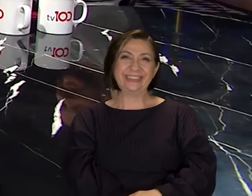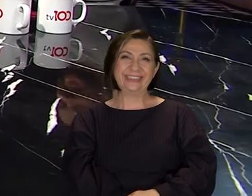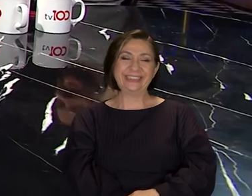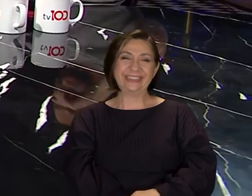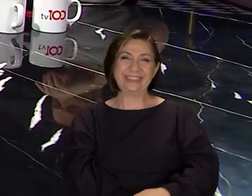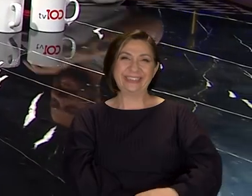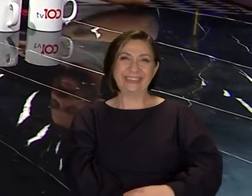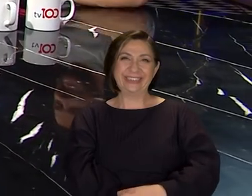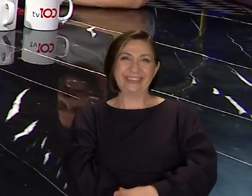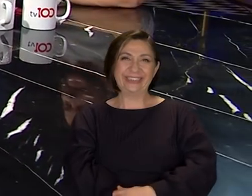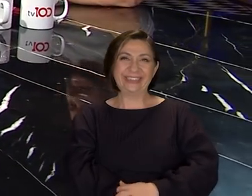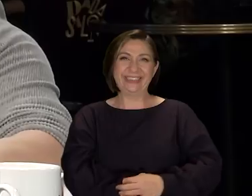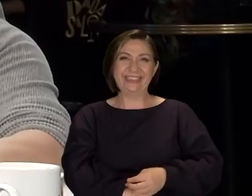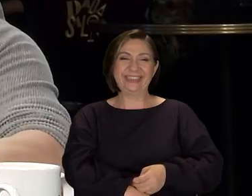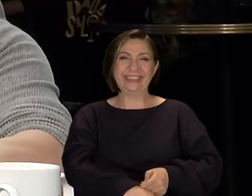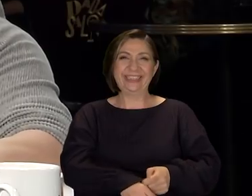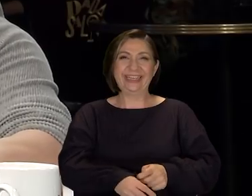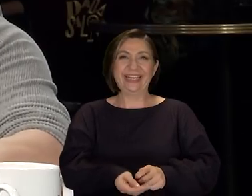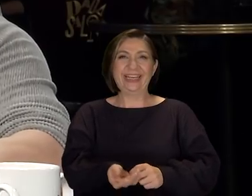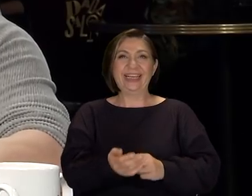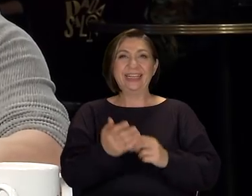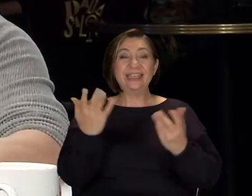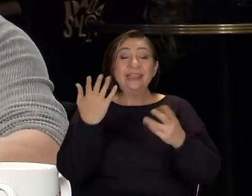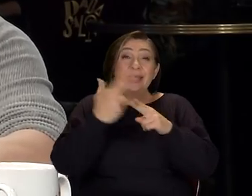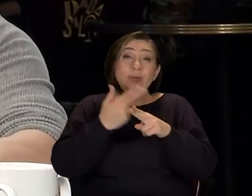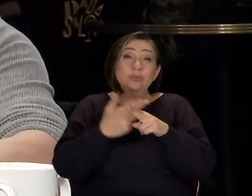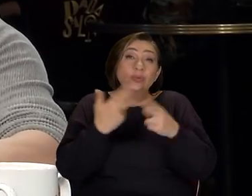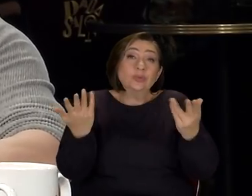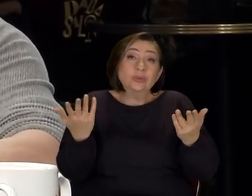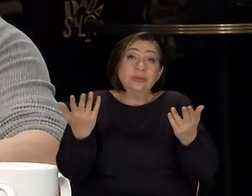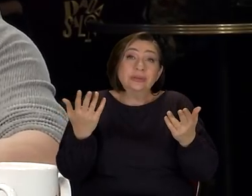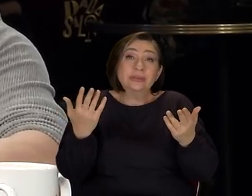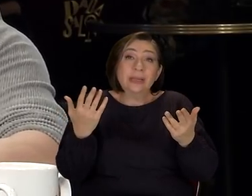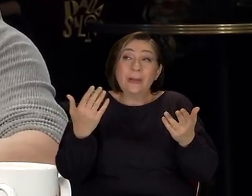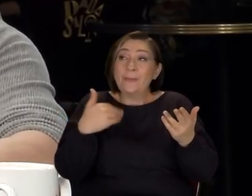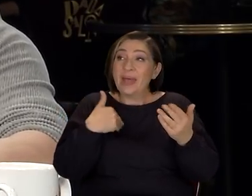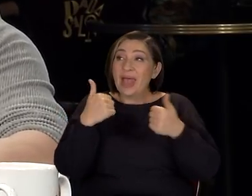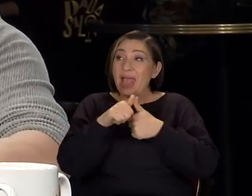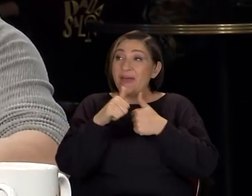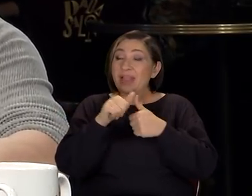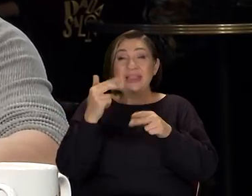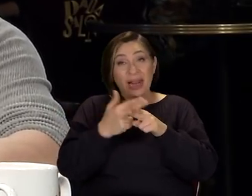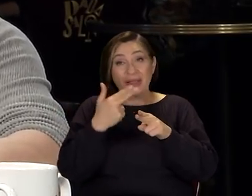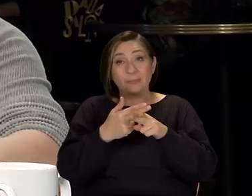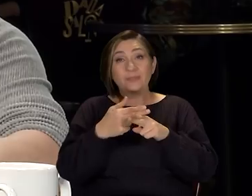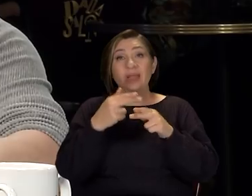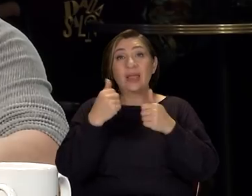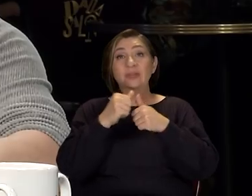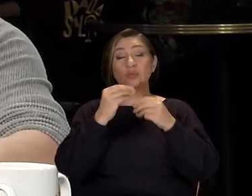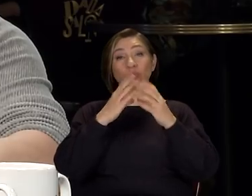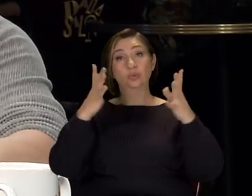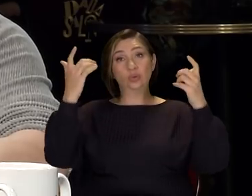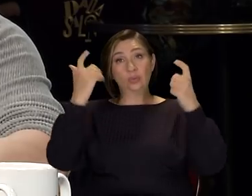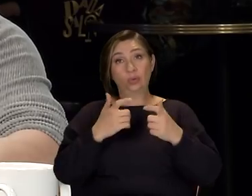Anlatırken sen de yoralın değil mi? Ya işte deniyorsun yani. Ben bir evlilik de aynı şey. Evlilik de çok büyük bir